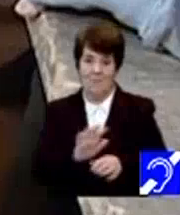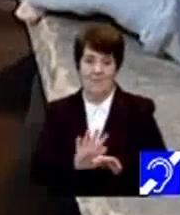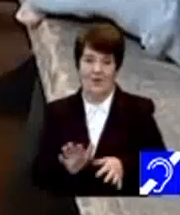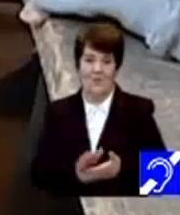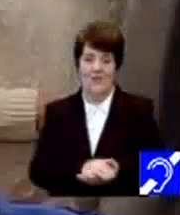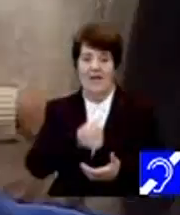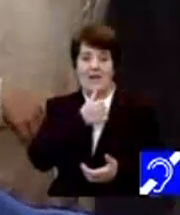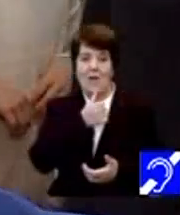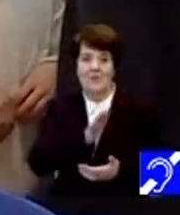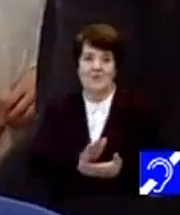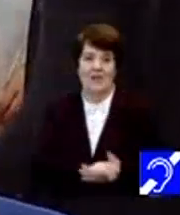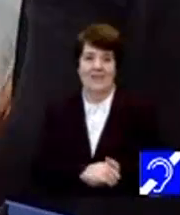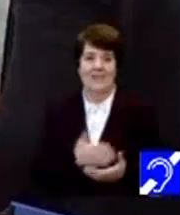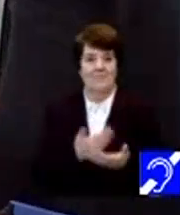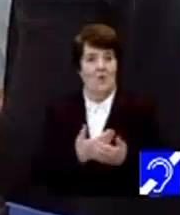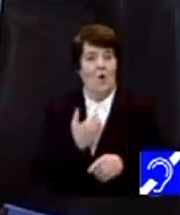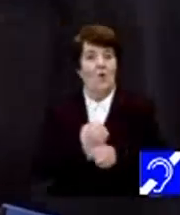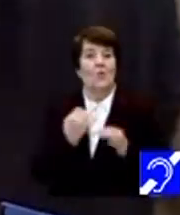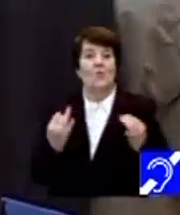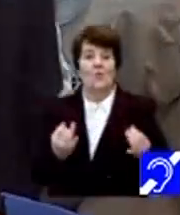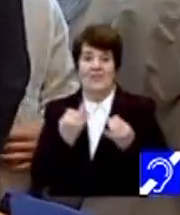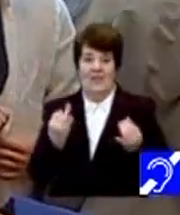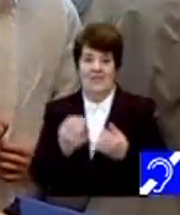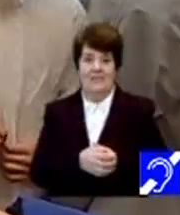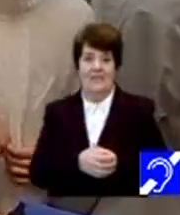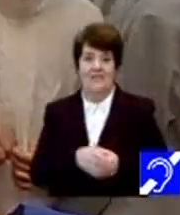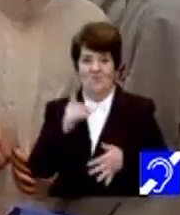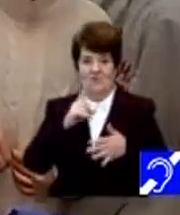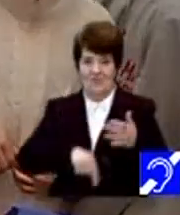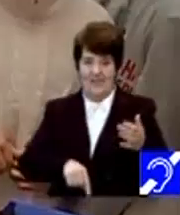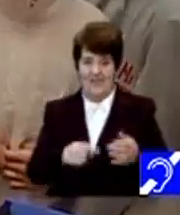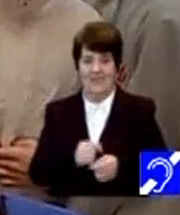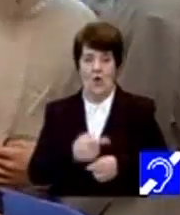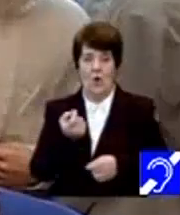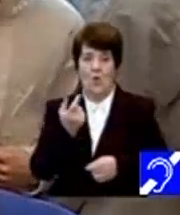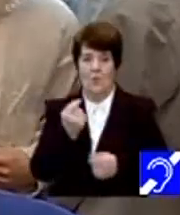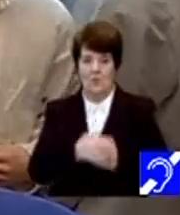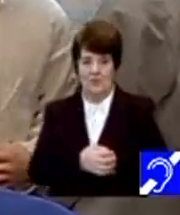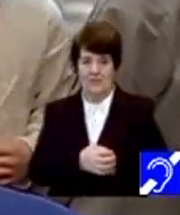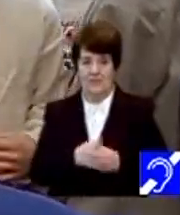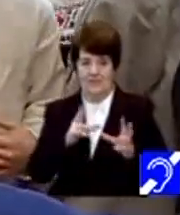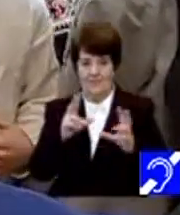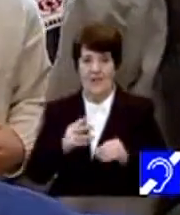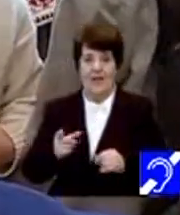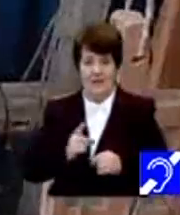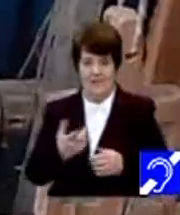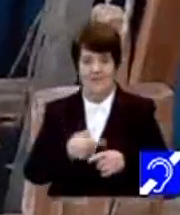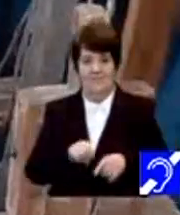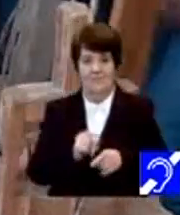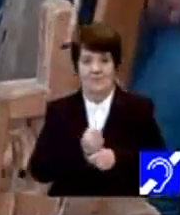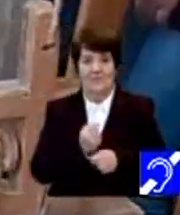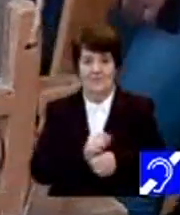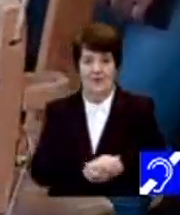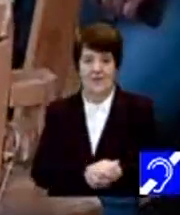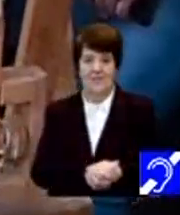trecut prin cap cum să pot încerca vreodată. Mi se pare un lucru foarte interesant și cred că cu puțin noroc aș